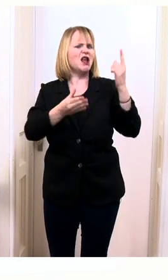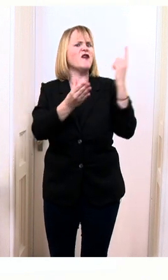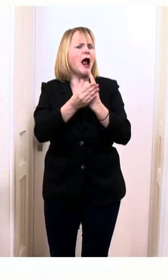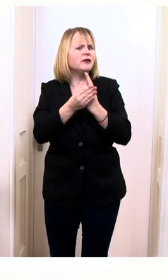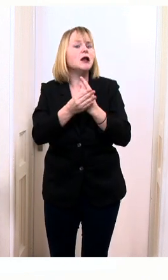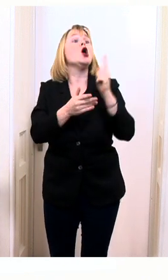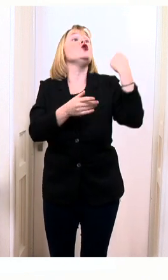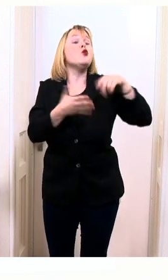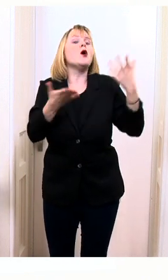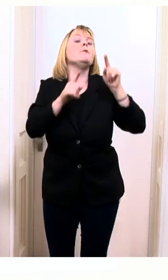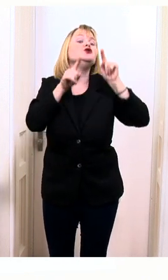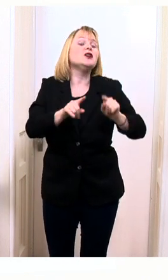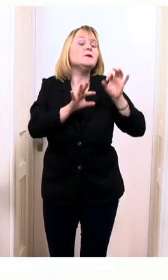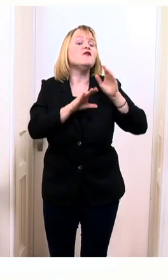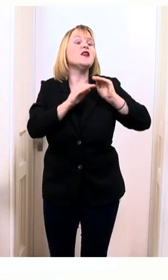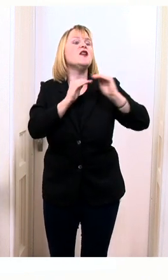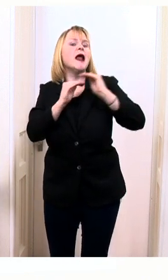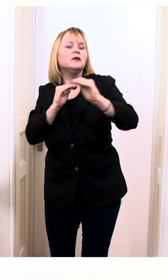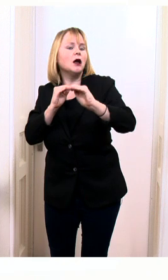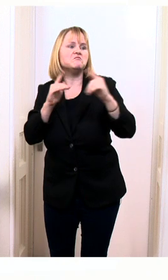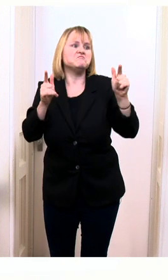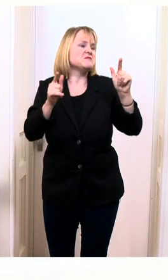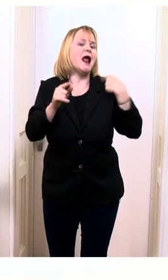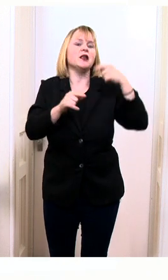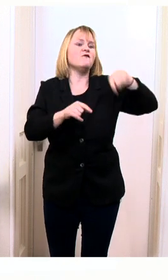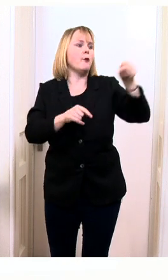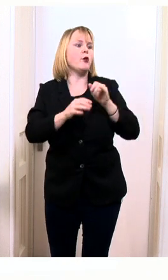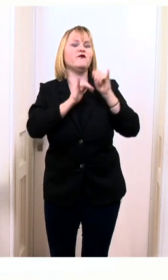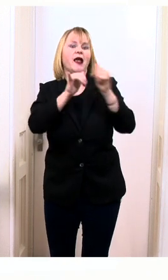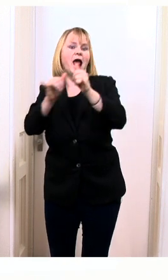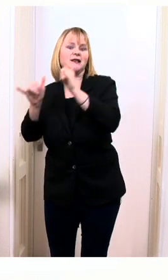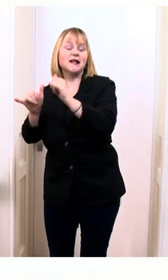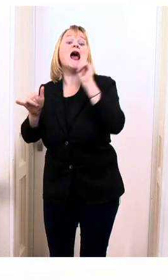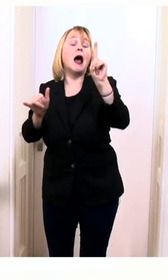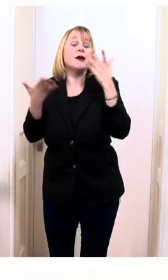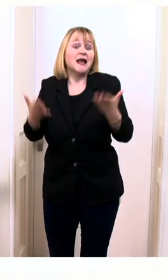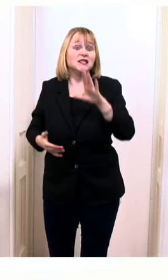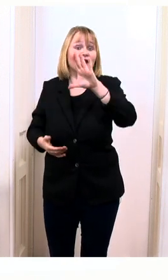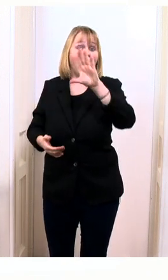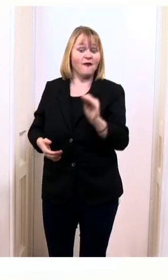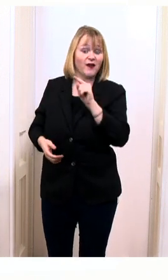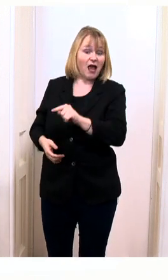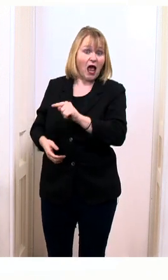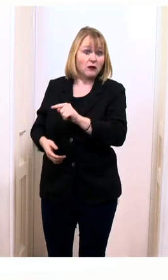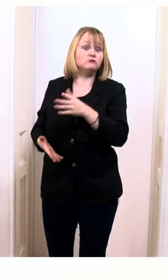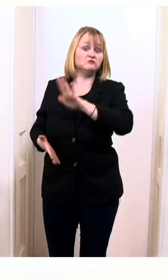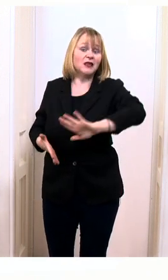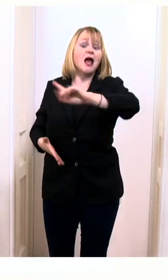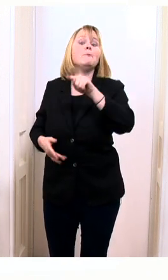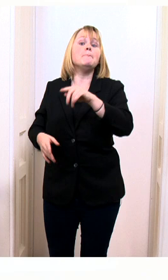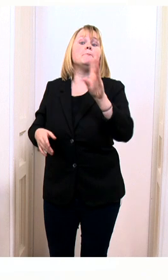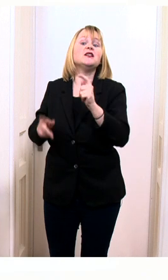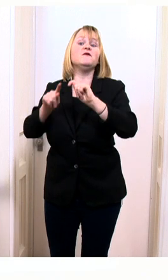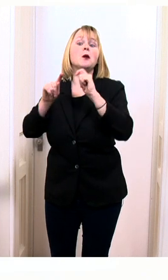Quarantäneliste. Mittlerweile sind Südafrika und Großbritannien wegen dieser mutierten Variante dazugekommen und einige dieser 17